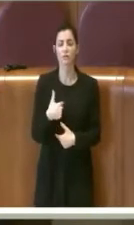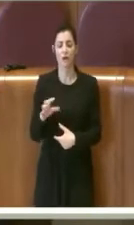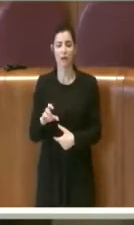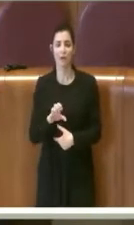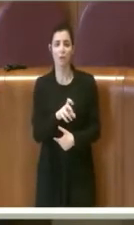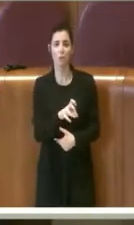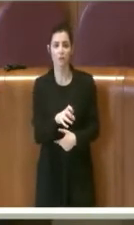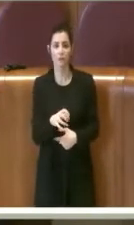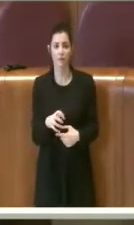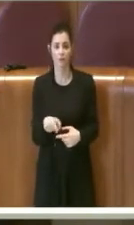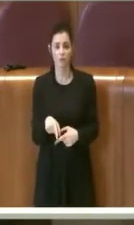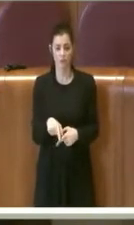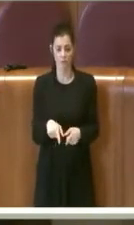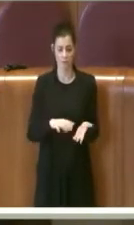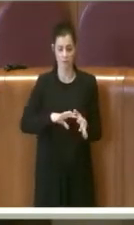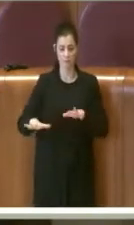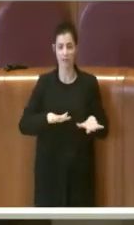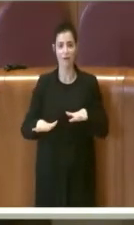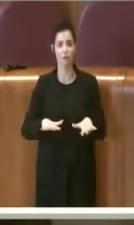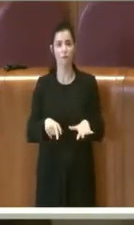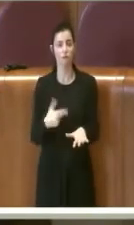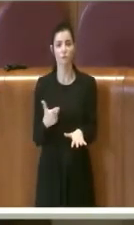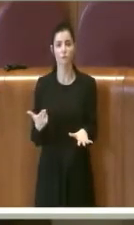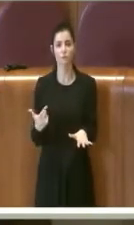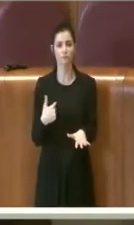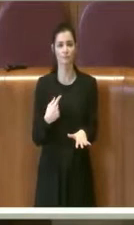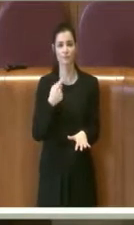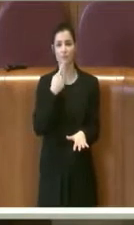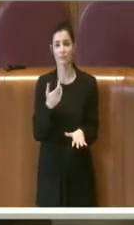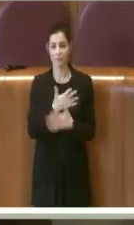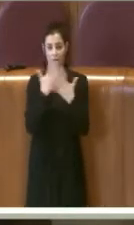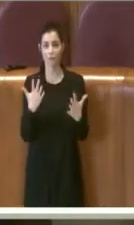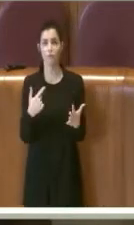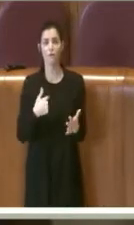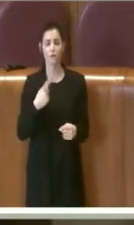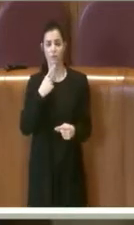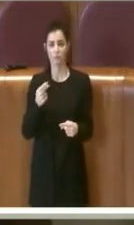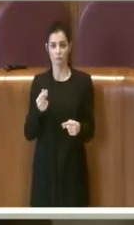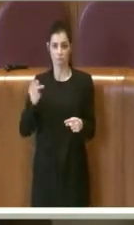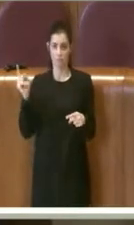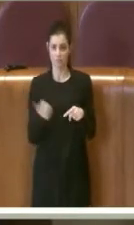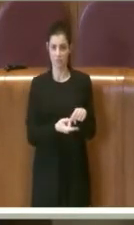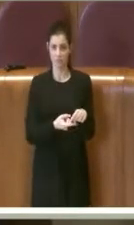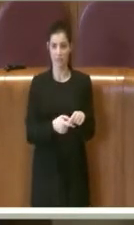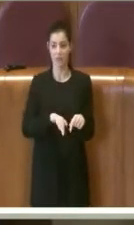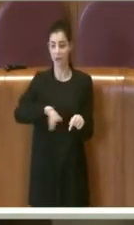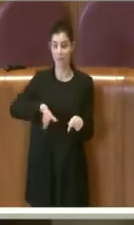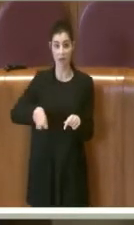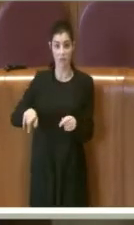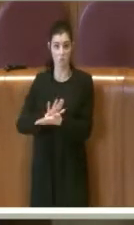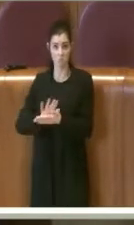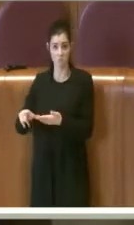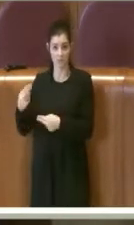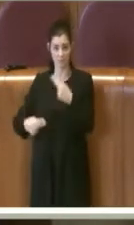di efficienza dell'ente in questa manovra. Che cosa intendo dire? Noi abbiamo tagliato quindi avanzo puro di amministrazione,